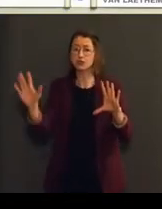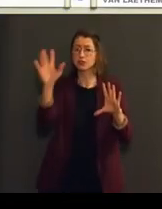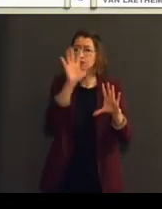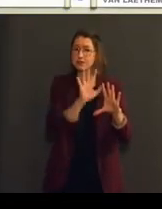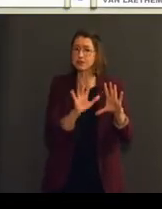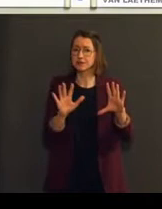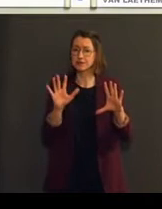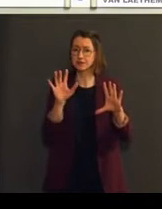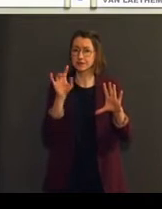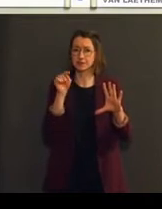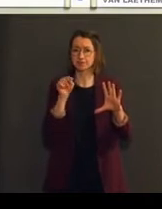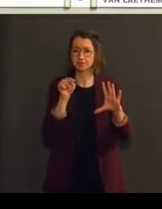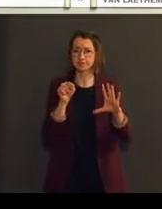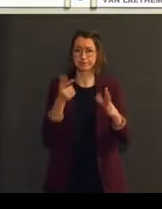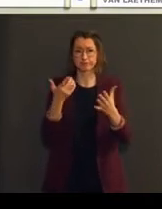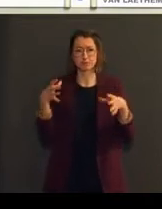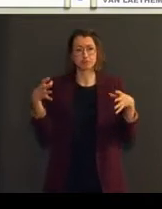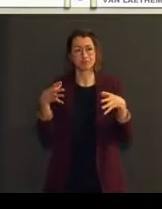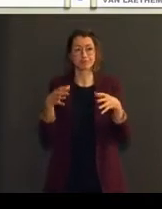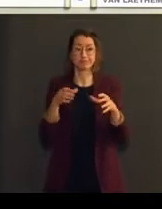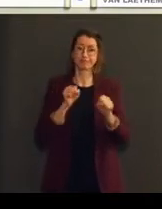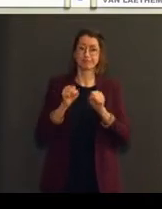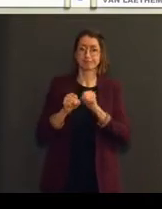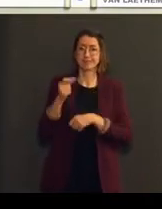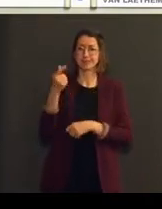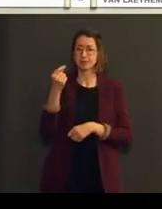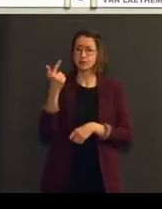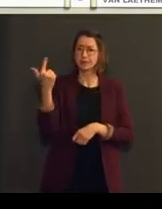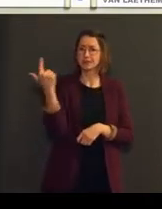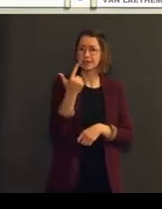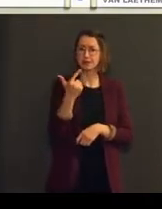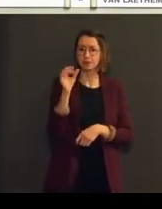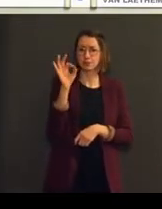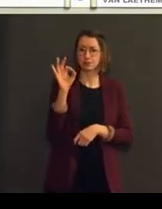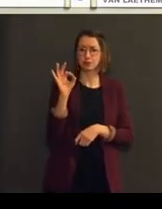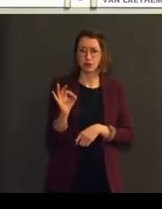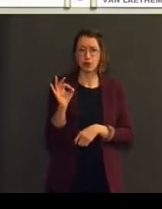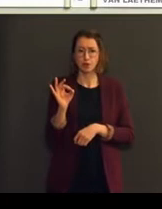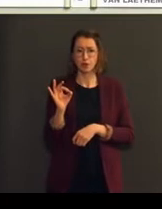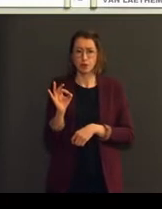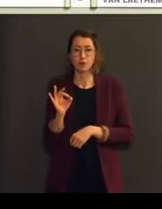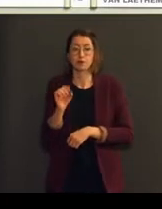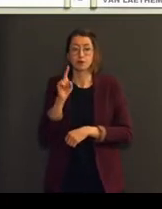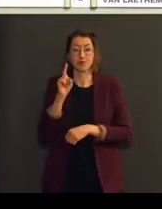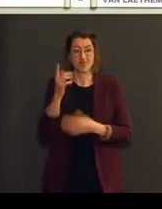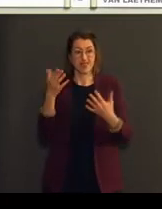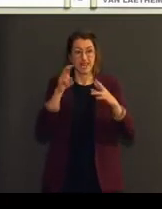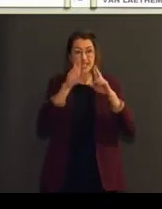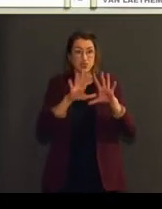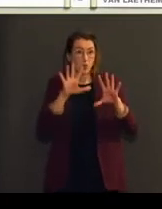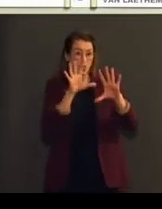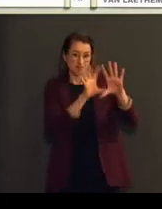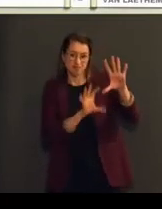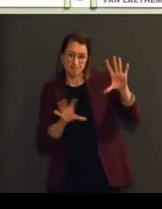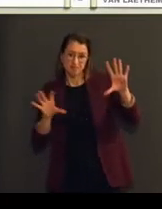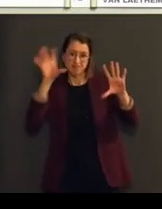une couverture de 77%, mais qu'il y a d'extrêmement grandes variations régionales. Nous avons en Flandre une